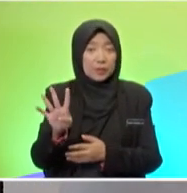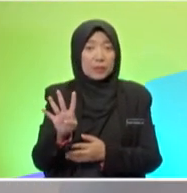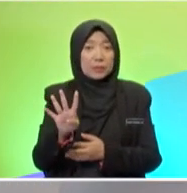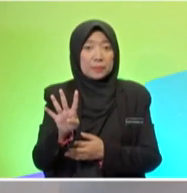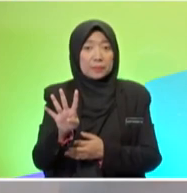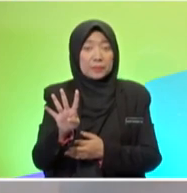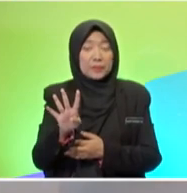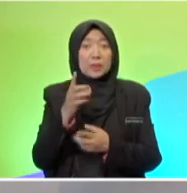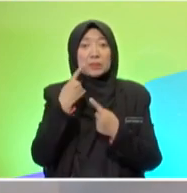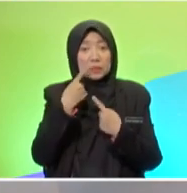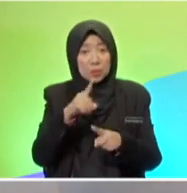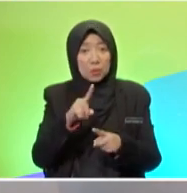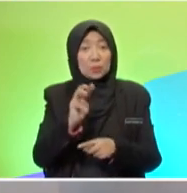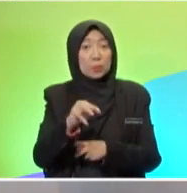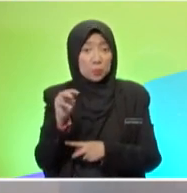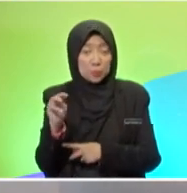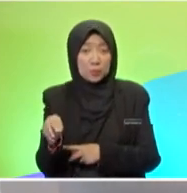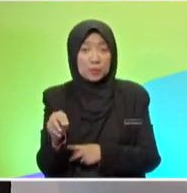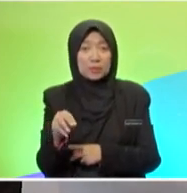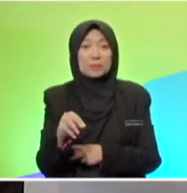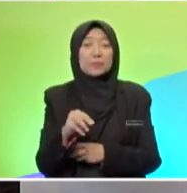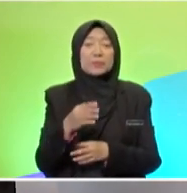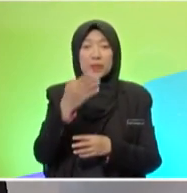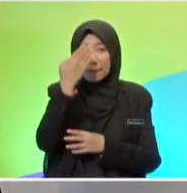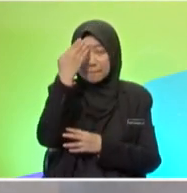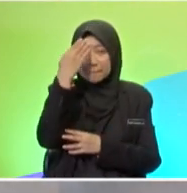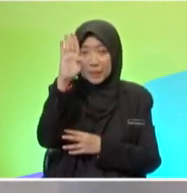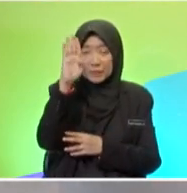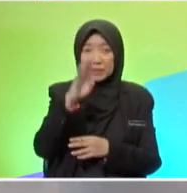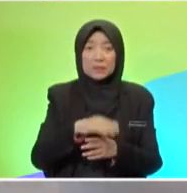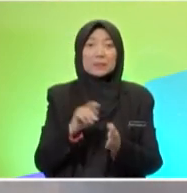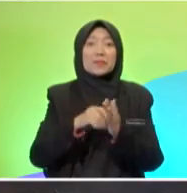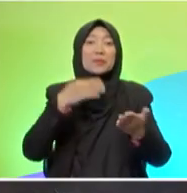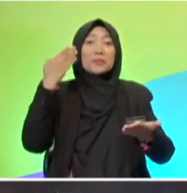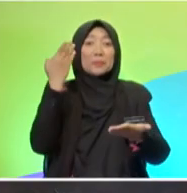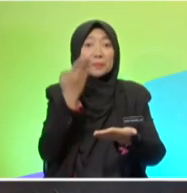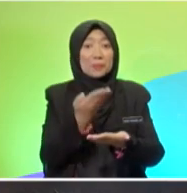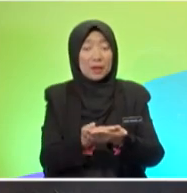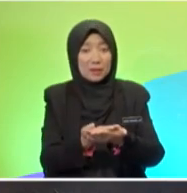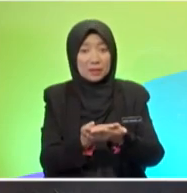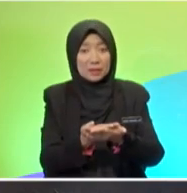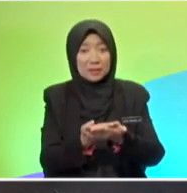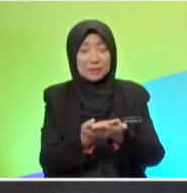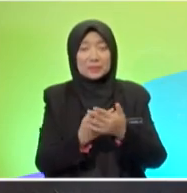berjaya menjawab situasi tersebut cek guna bagi anda terbaik semuanya